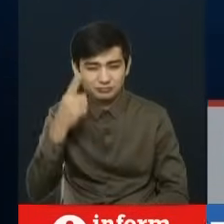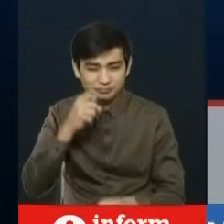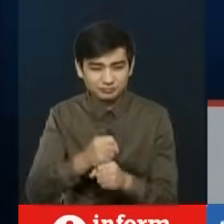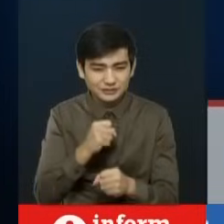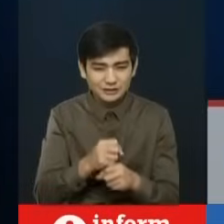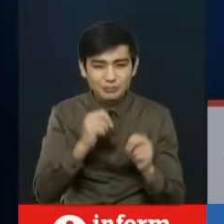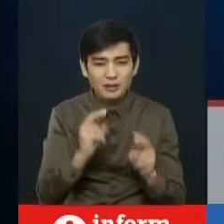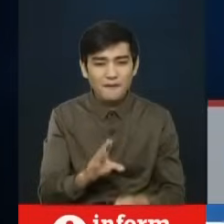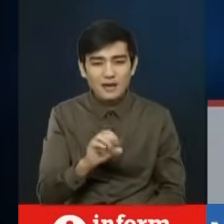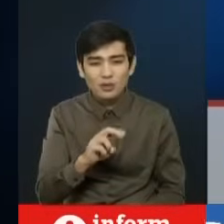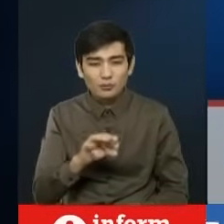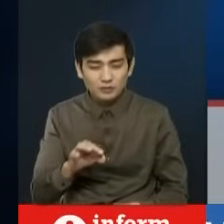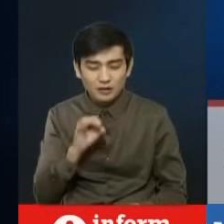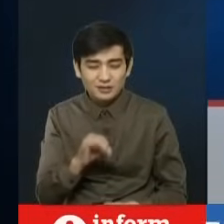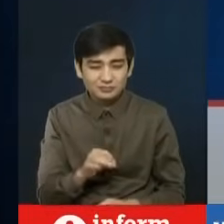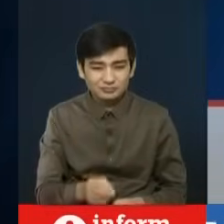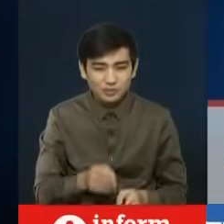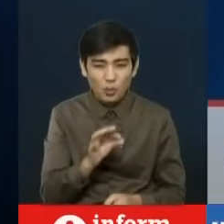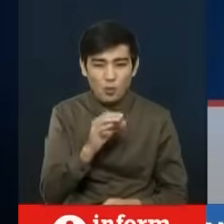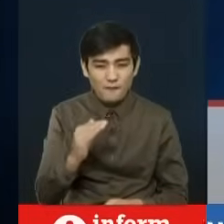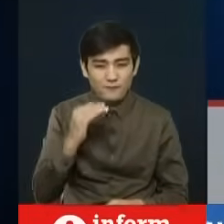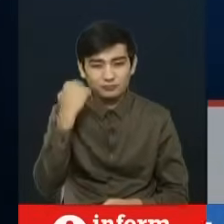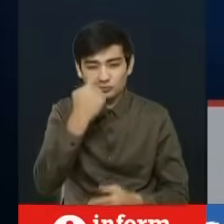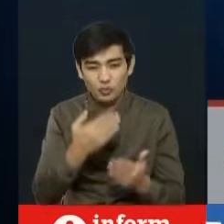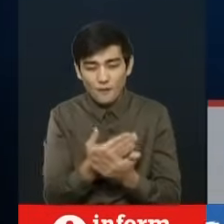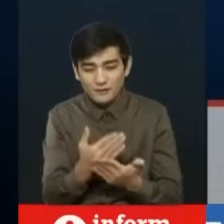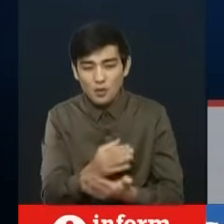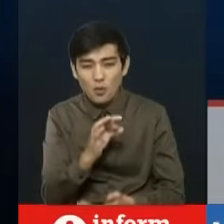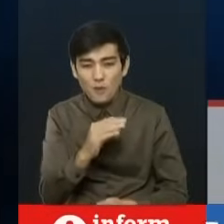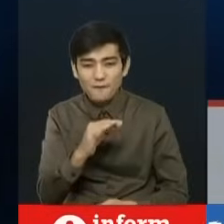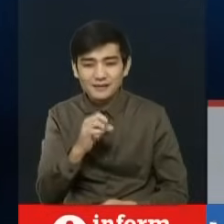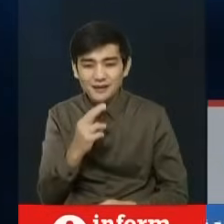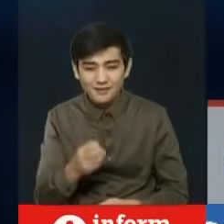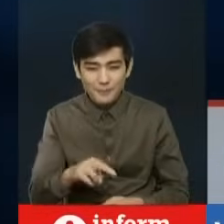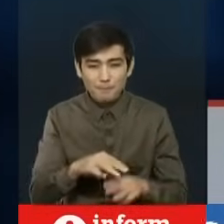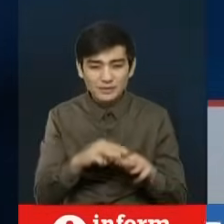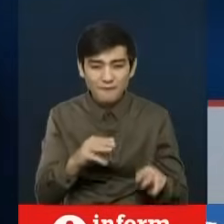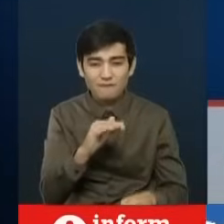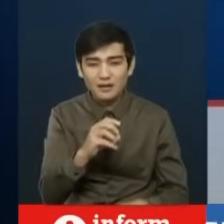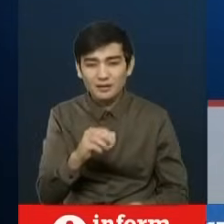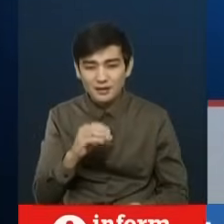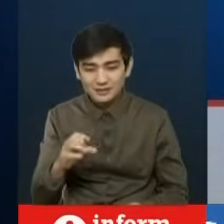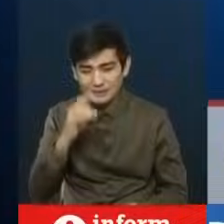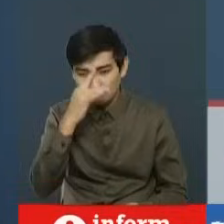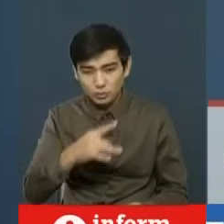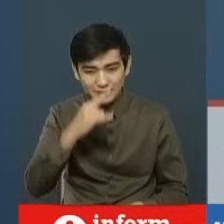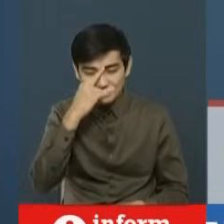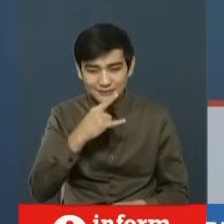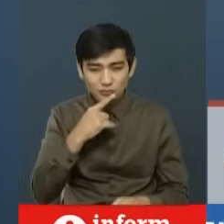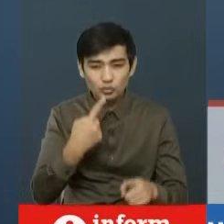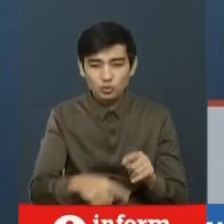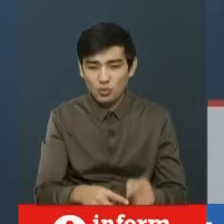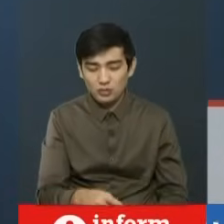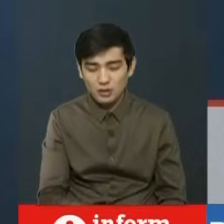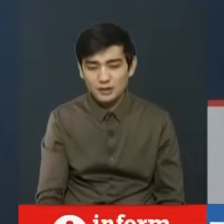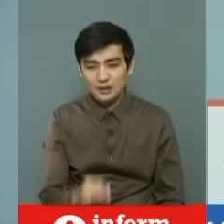ведомства Напоминаем что вся официальная информация размещается на пор Министерства Финансов Республики Казахстан мошенники